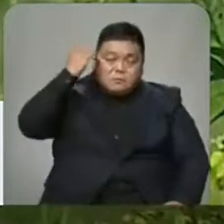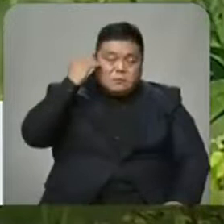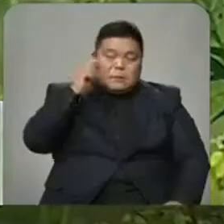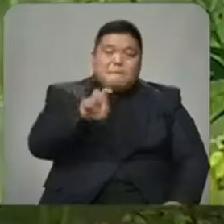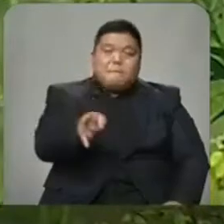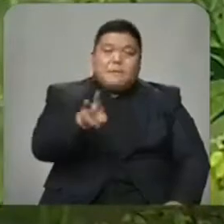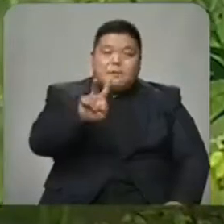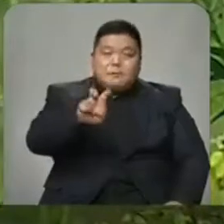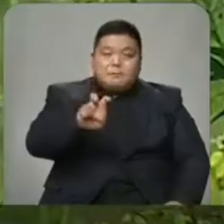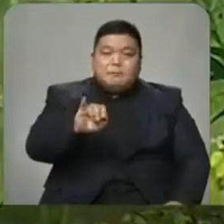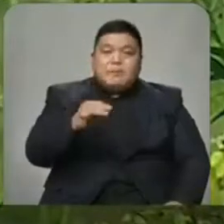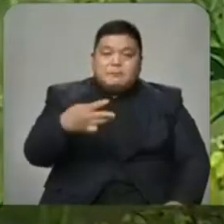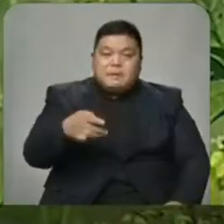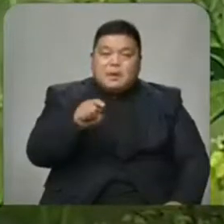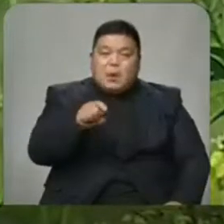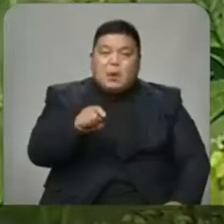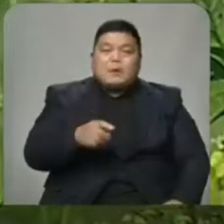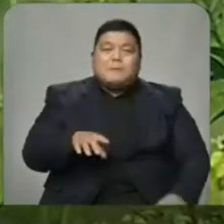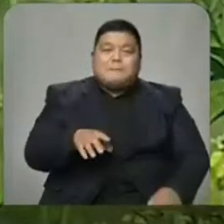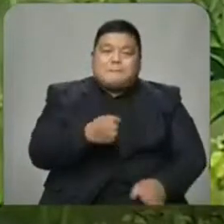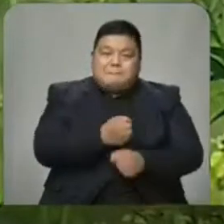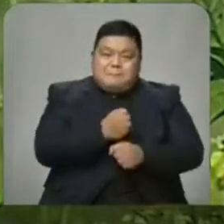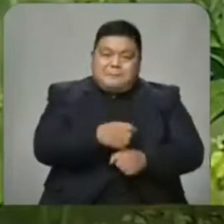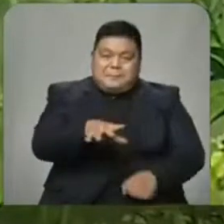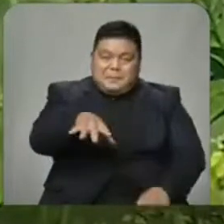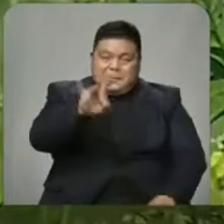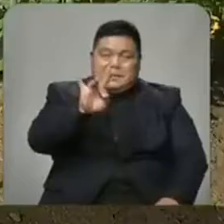있습니다 정창원 기자가 취재했습니다